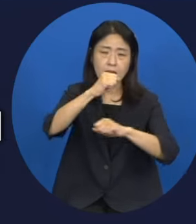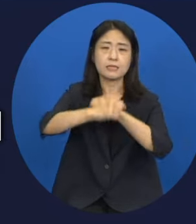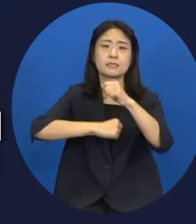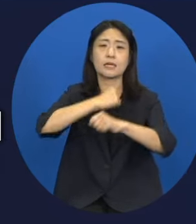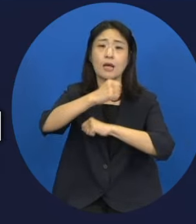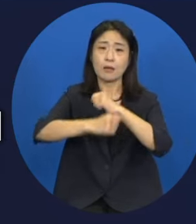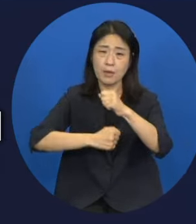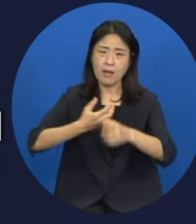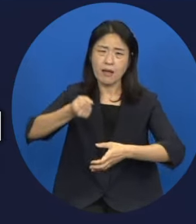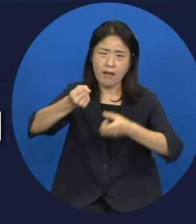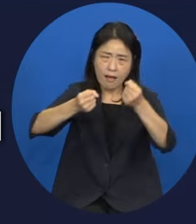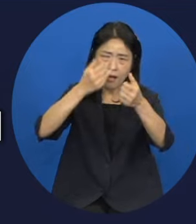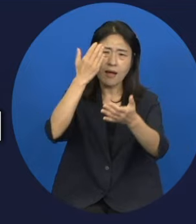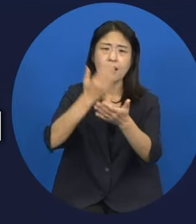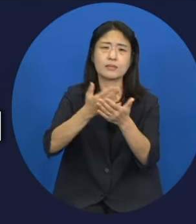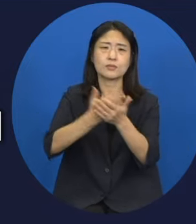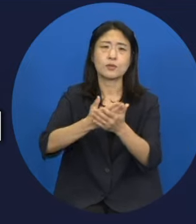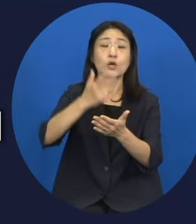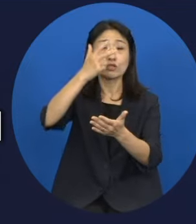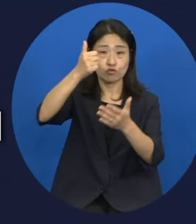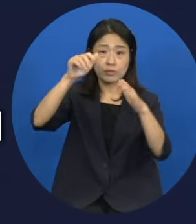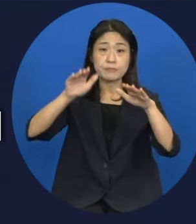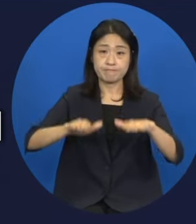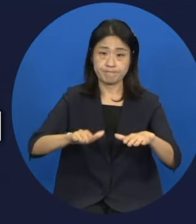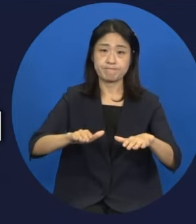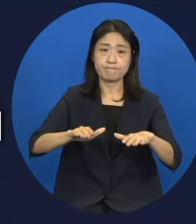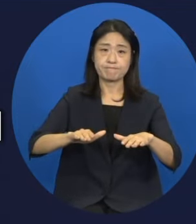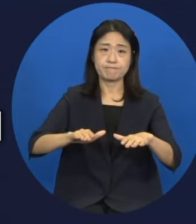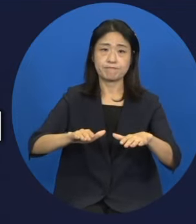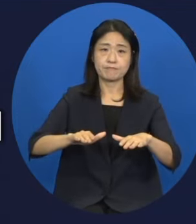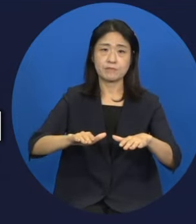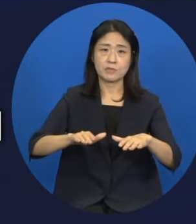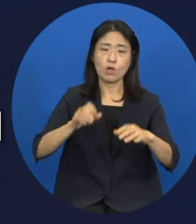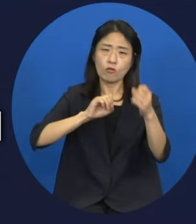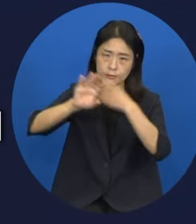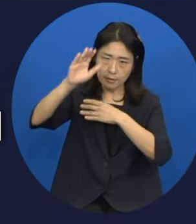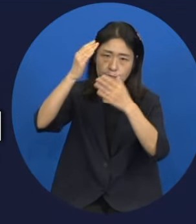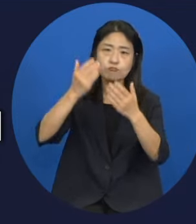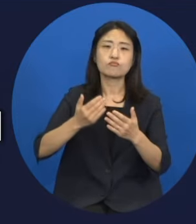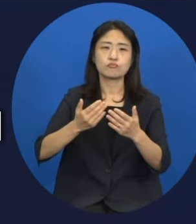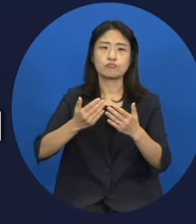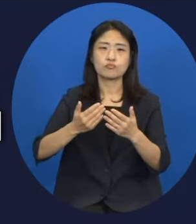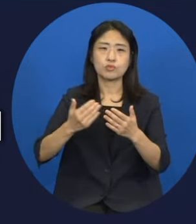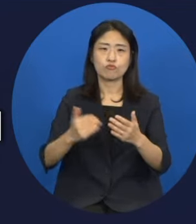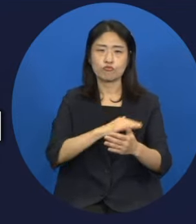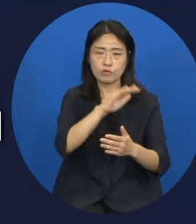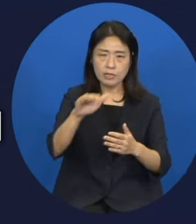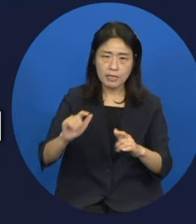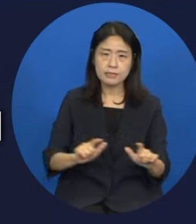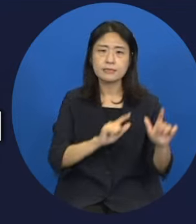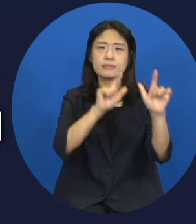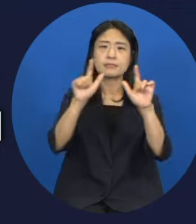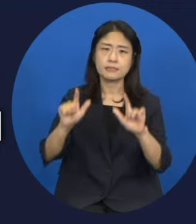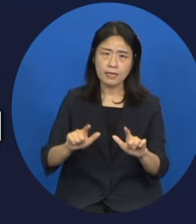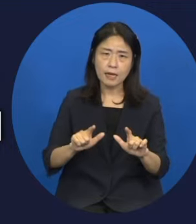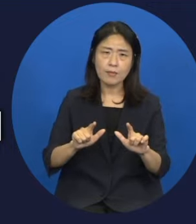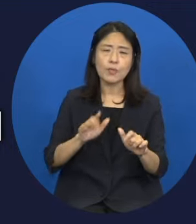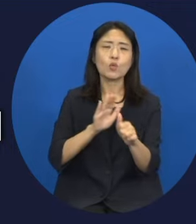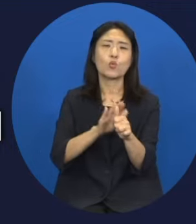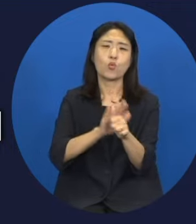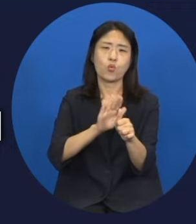하여 주시옵소서. 주님은 지금도 우리의 기도에 응답하여 주셔서 우리 삶에 개입하시는